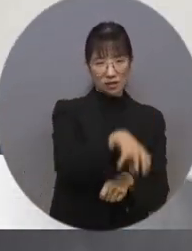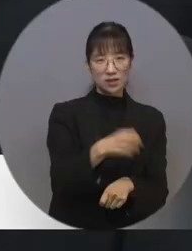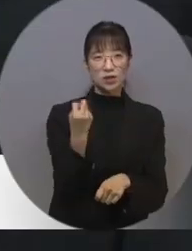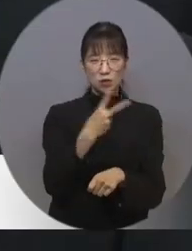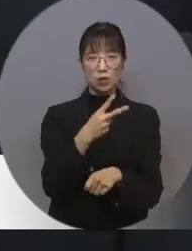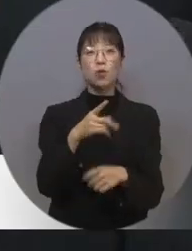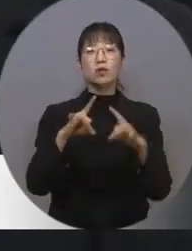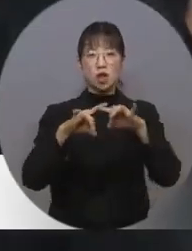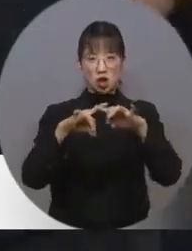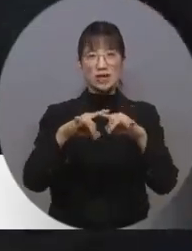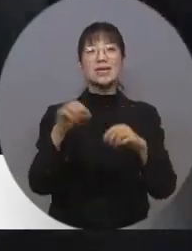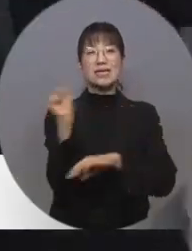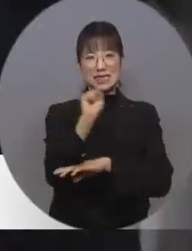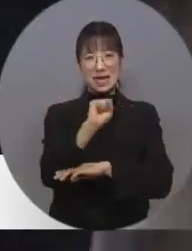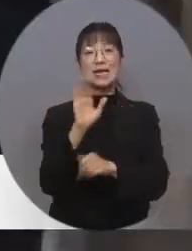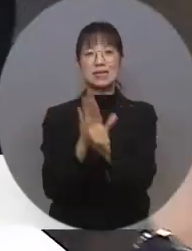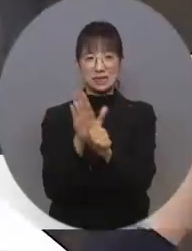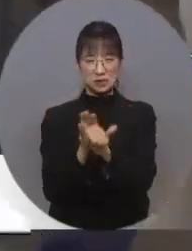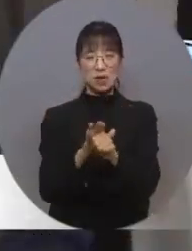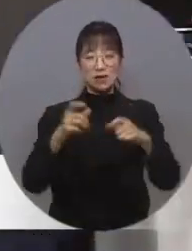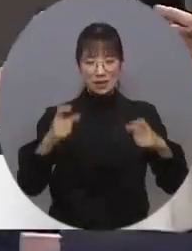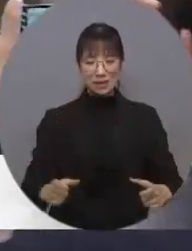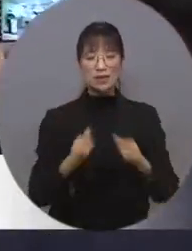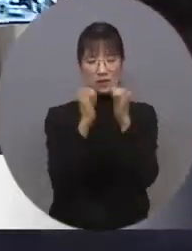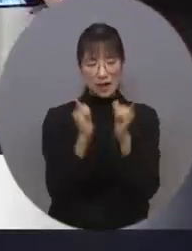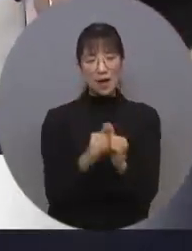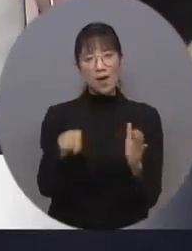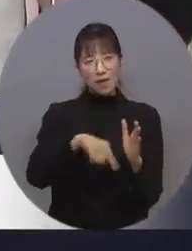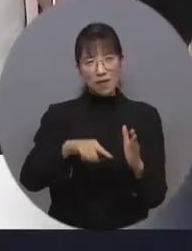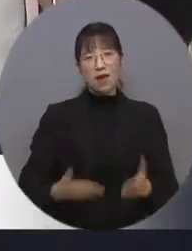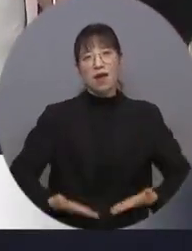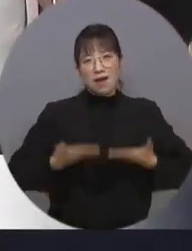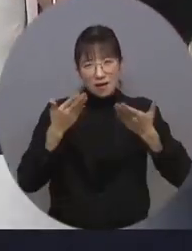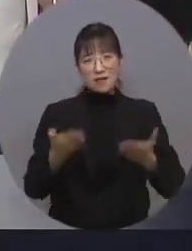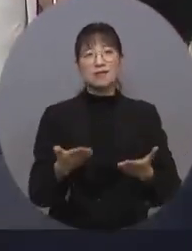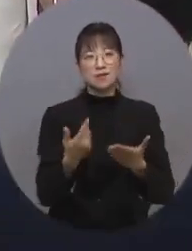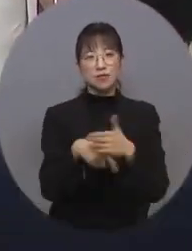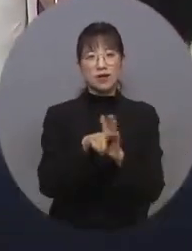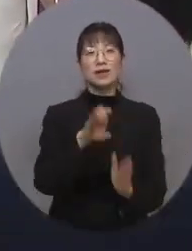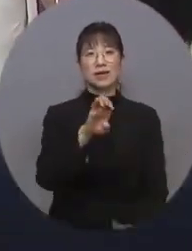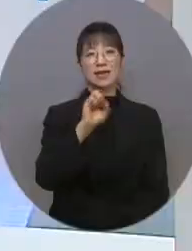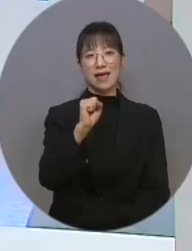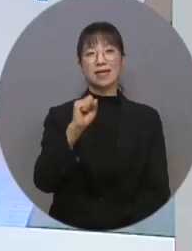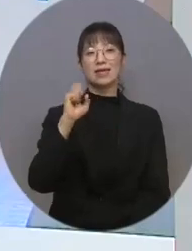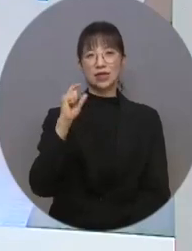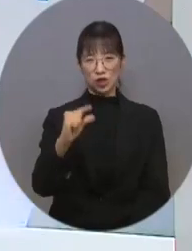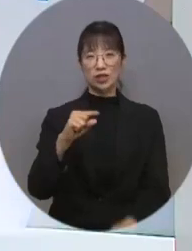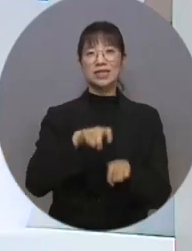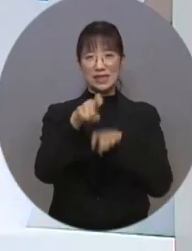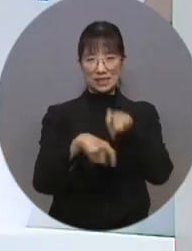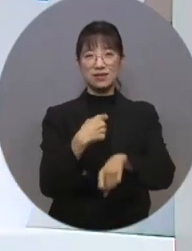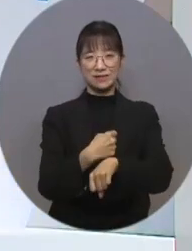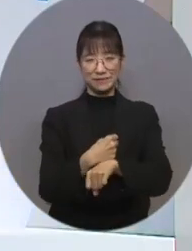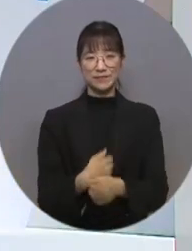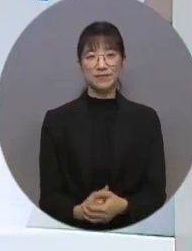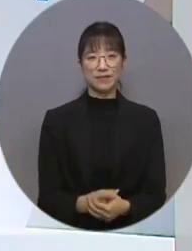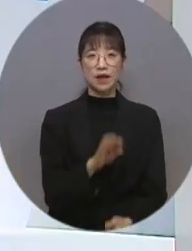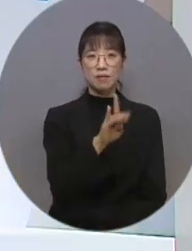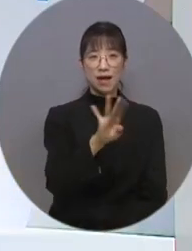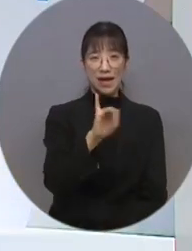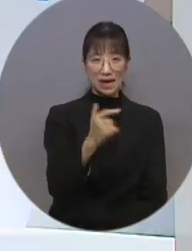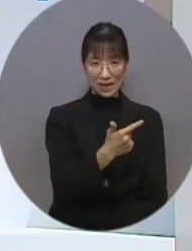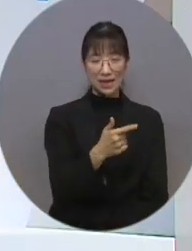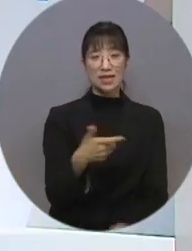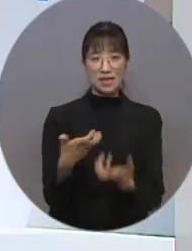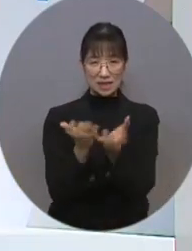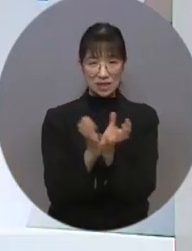골자로 지역사회 내 공유가치 창출을 위한 ESG 실천의 일환으로 체결됐습니다. 바인그룹은 지역사회